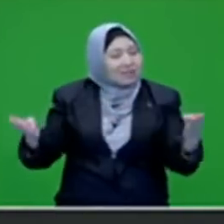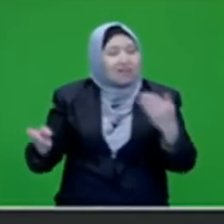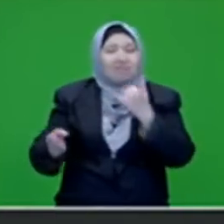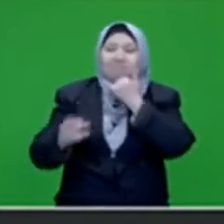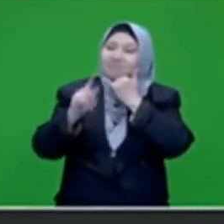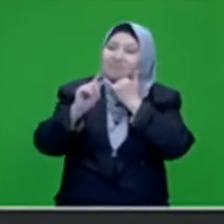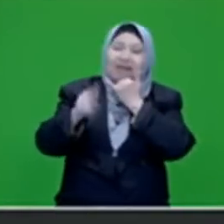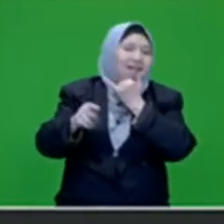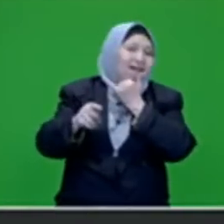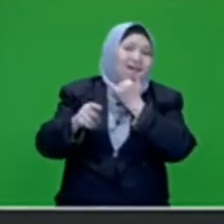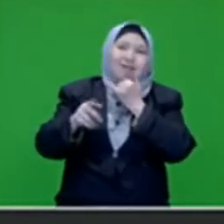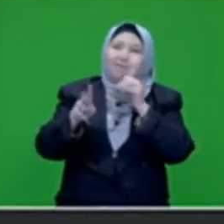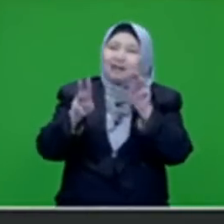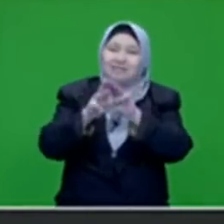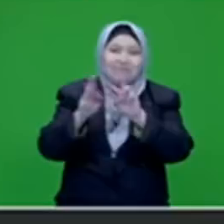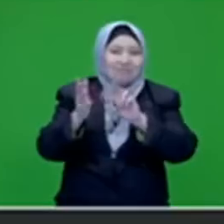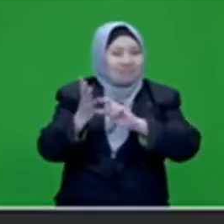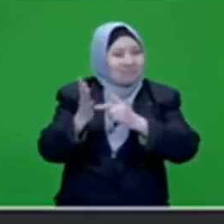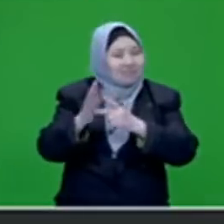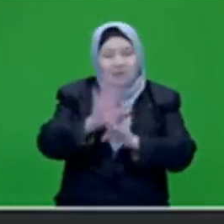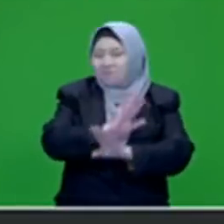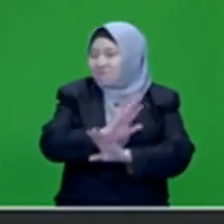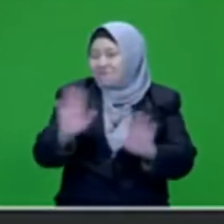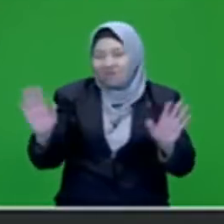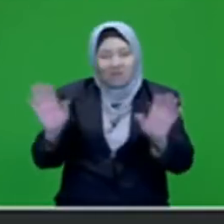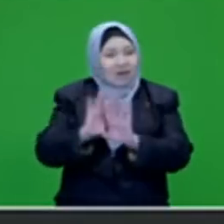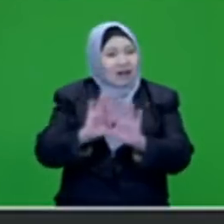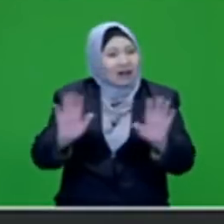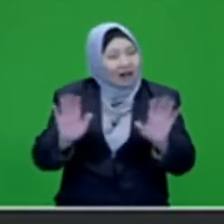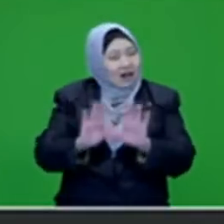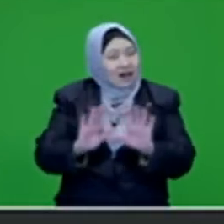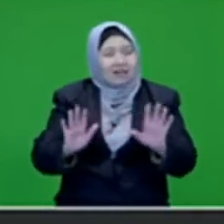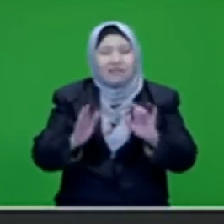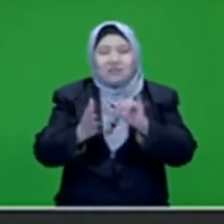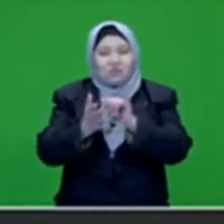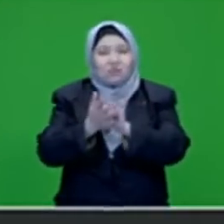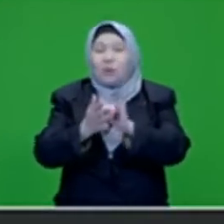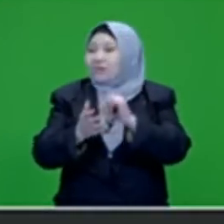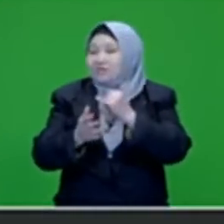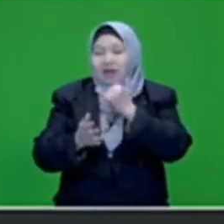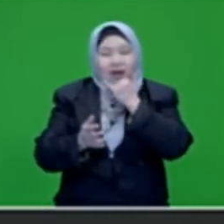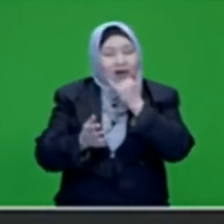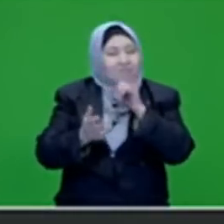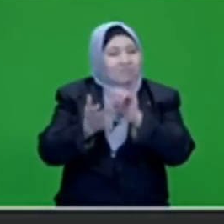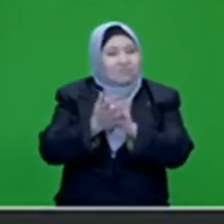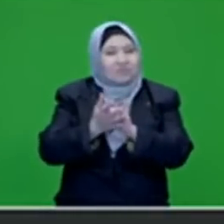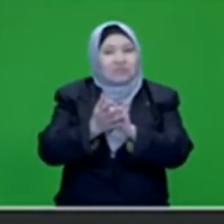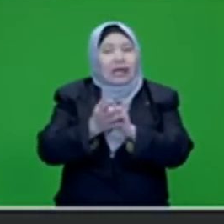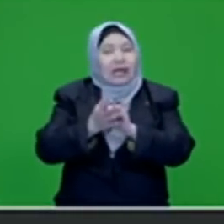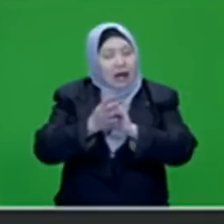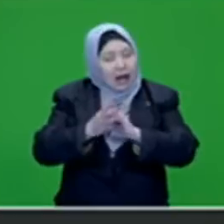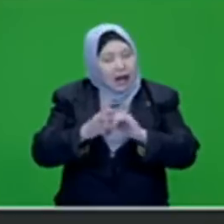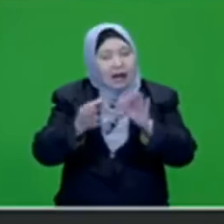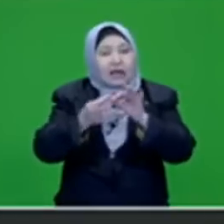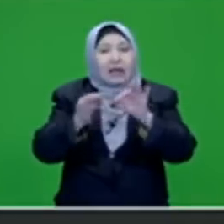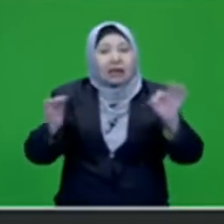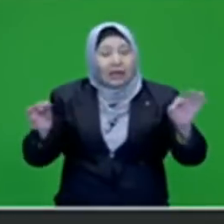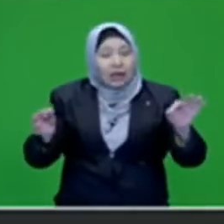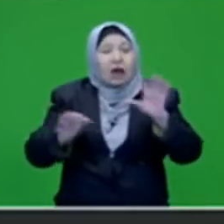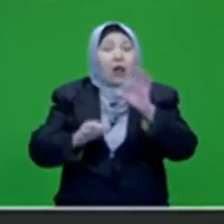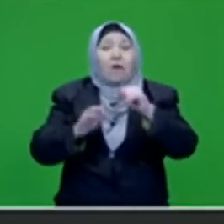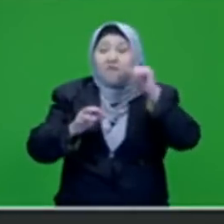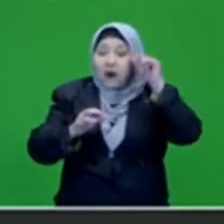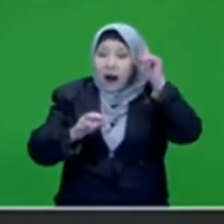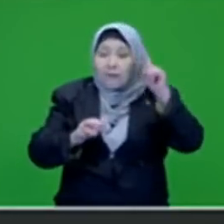walaqad hammat bih wa hamma biha laula arra'a burhana rabbi. Khalas. Ayat ni mafhum. Kalau orang faham